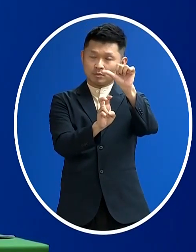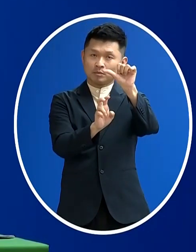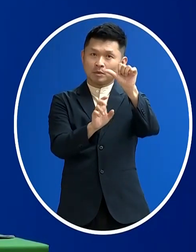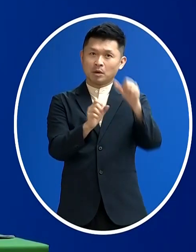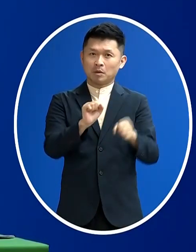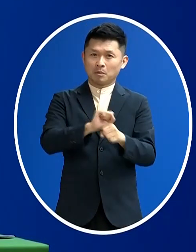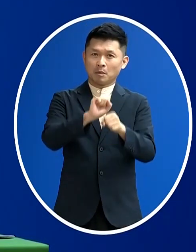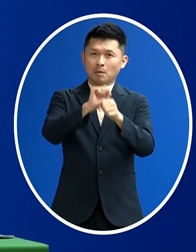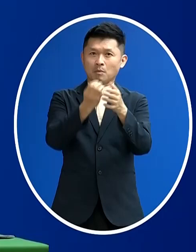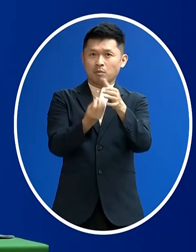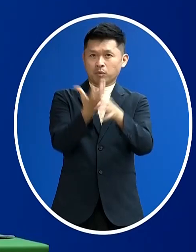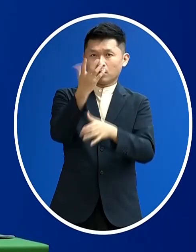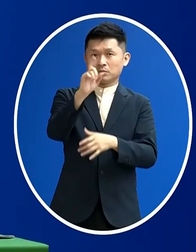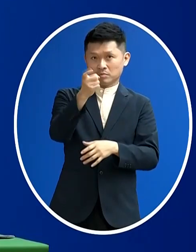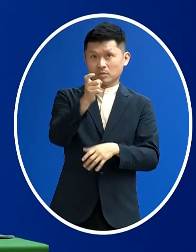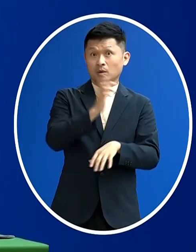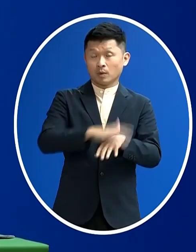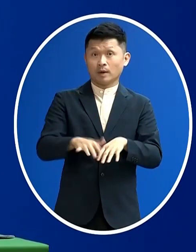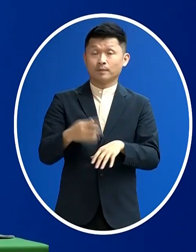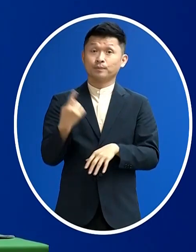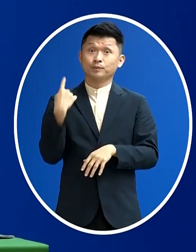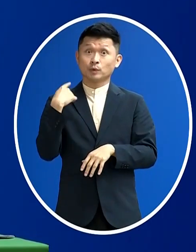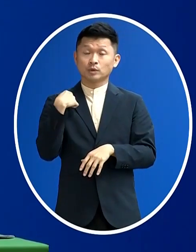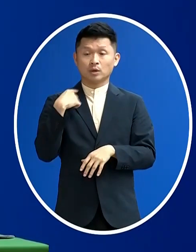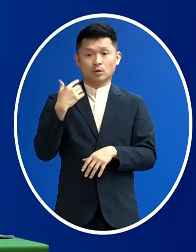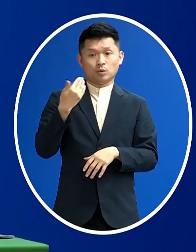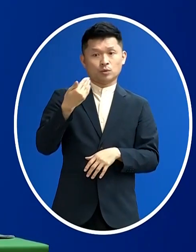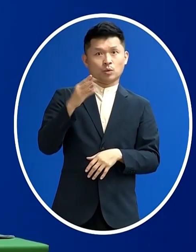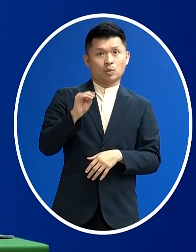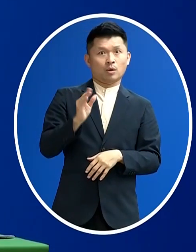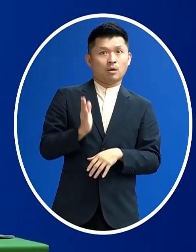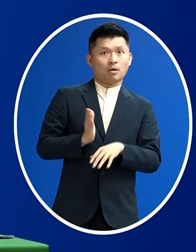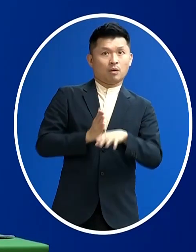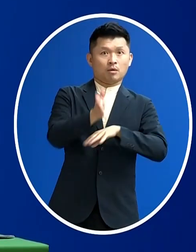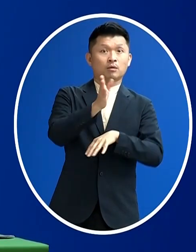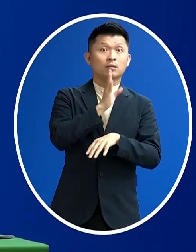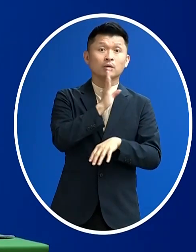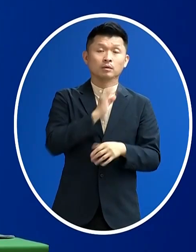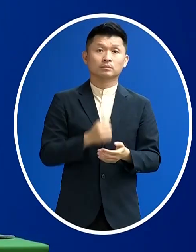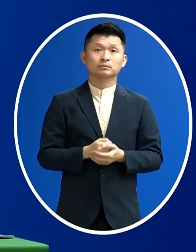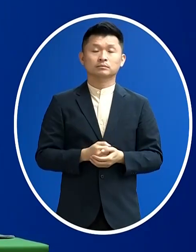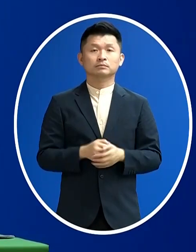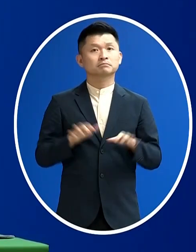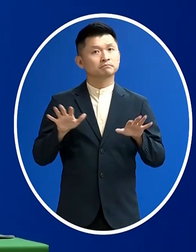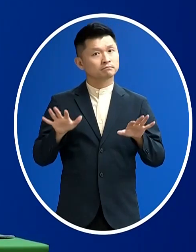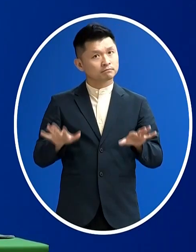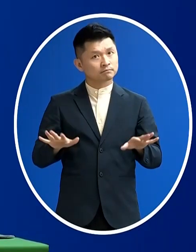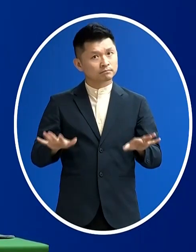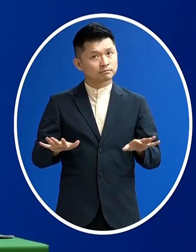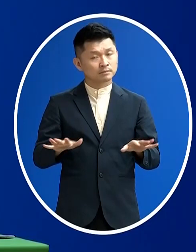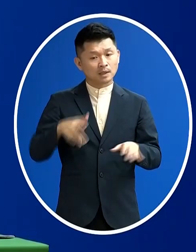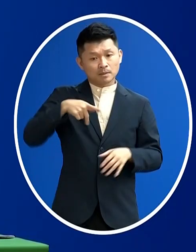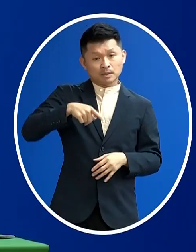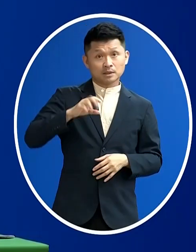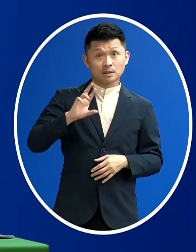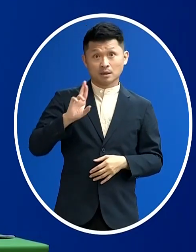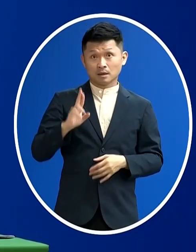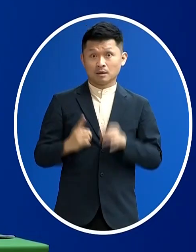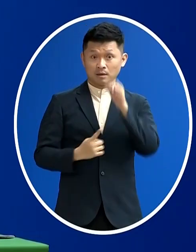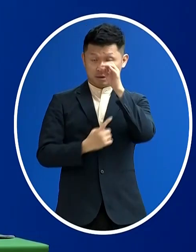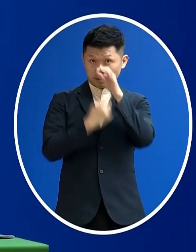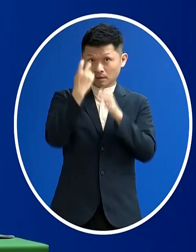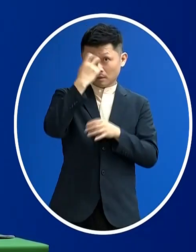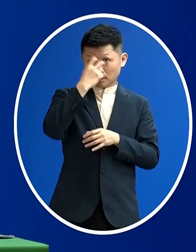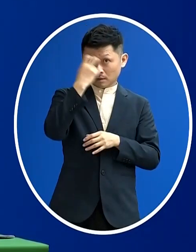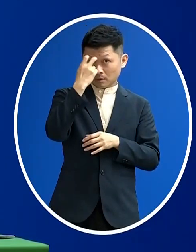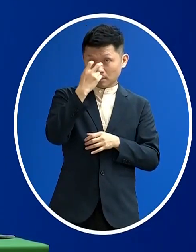10万，那但我们昨天有到过9万，那现在来讲就是说以我们整个 PCR 检测的这个